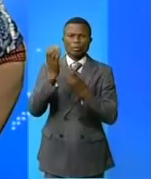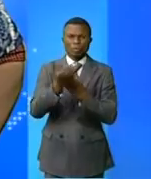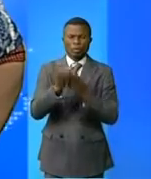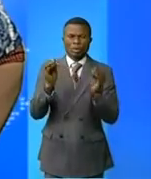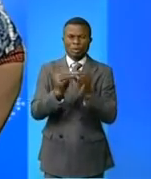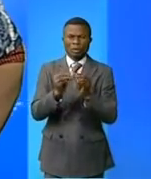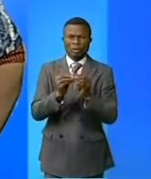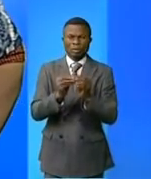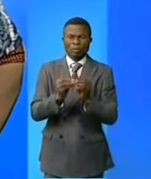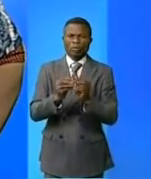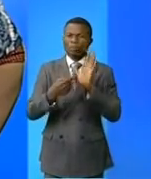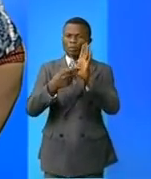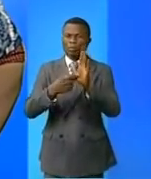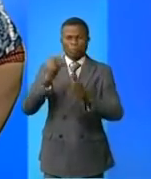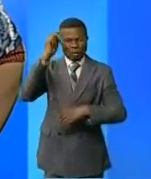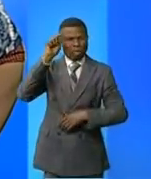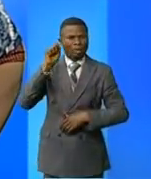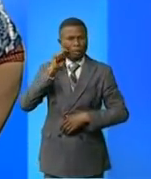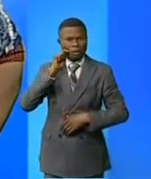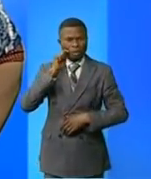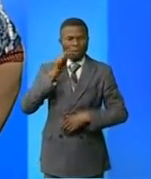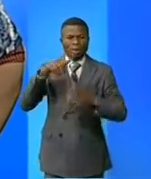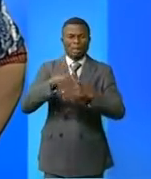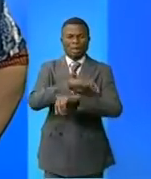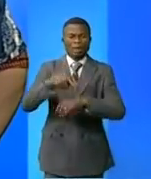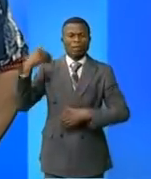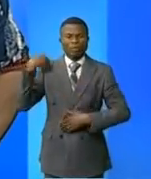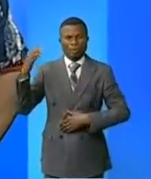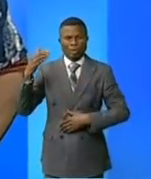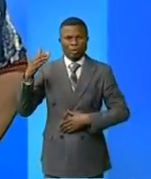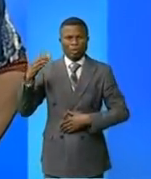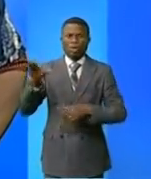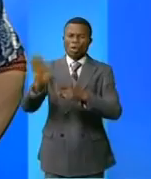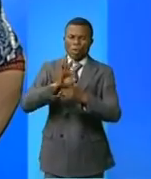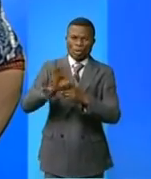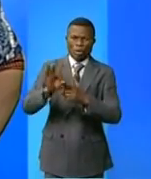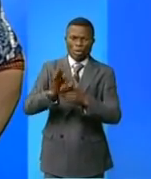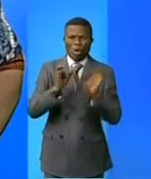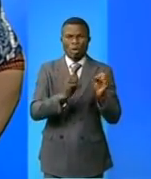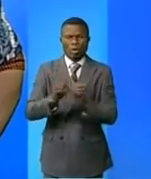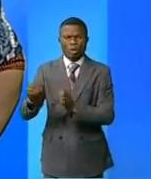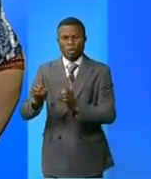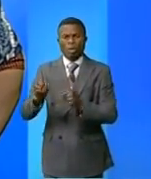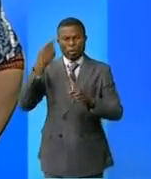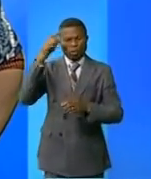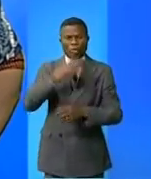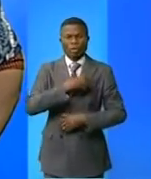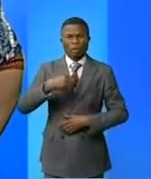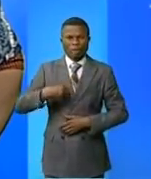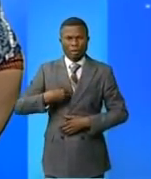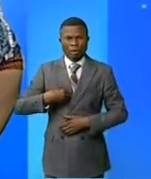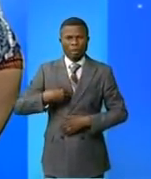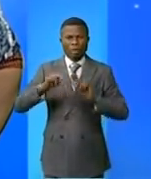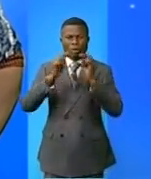sur la traçabilité du genre dans les réformes institutionnelles. Cette session des formations est organisée à l'attention des femmes de la CAFCO,